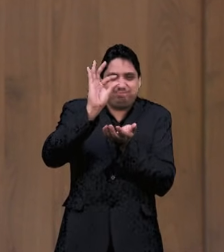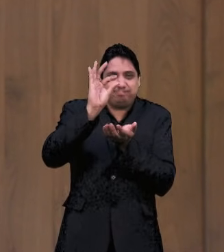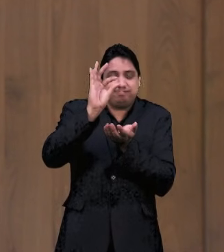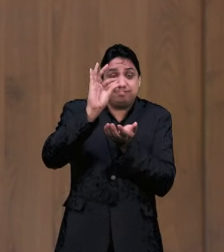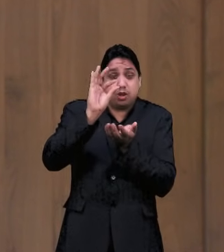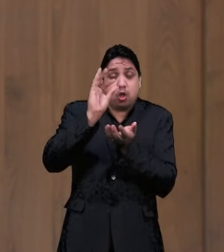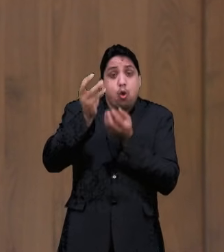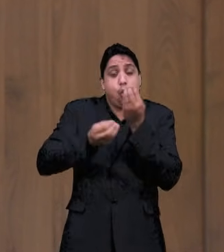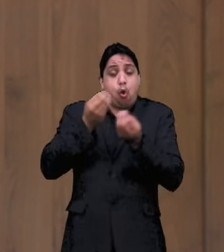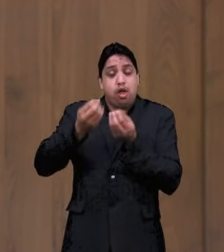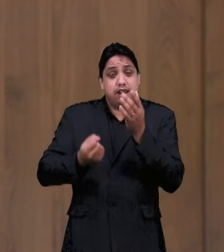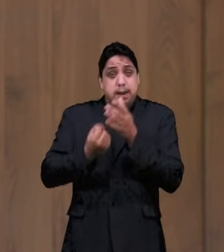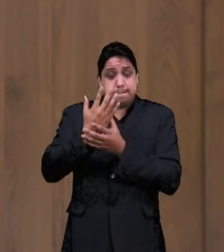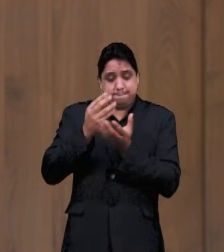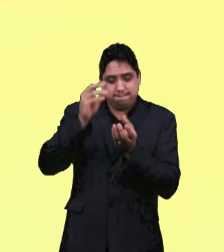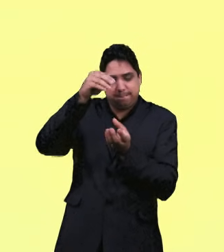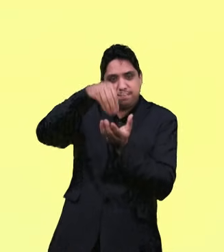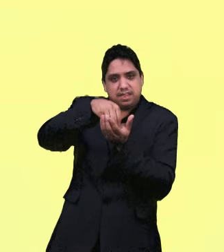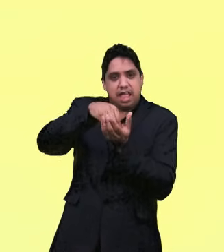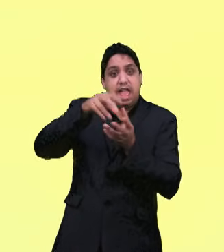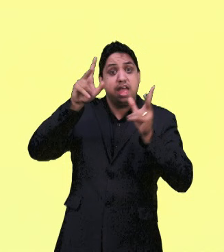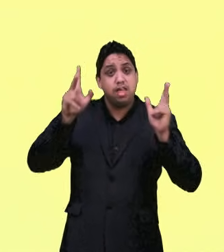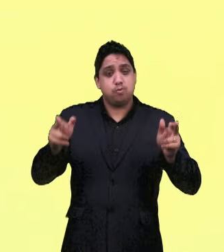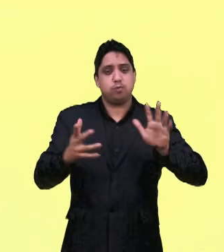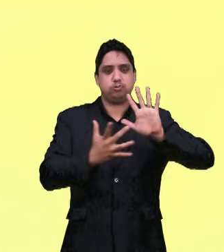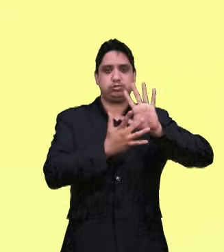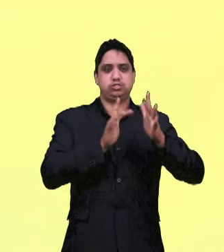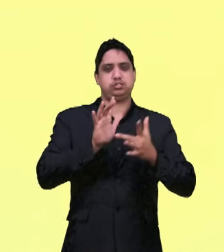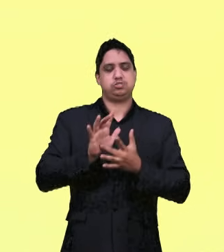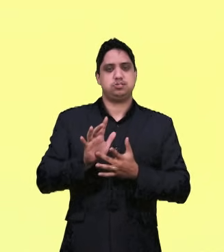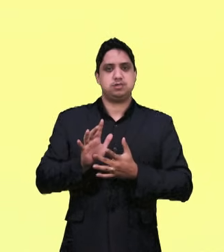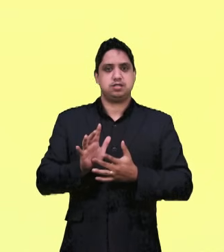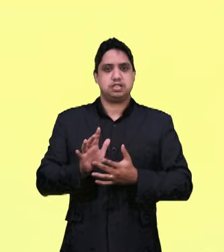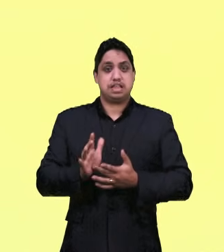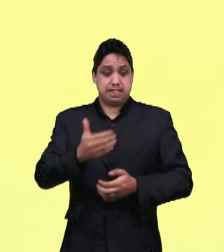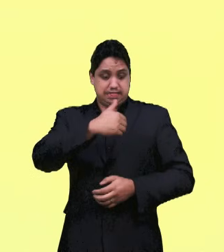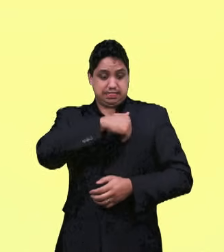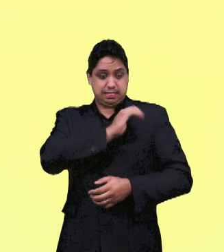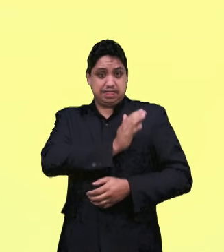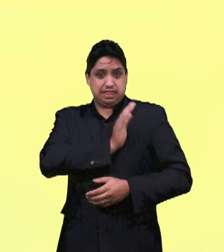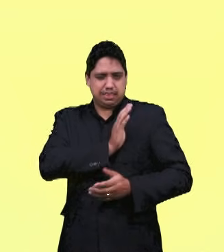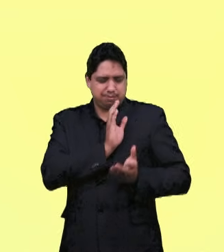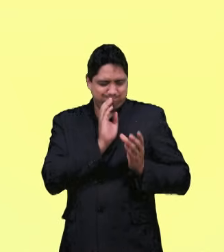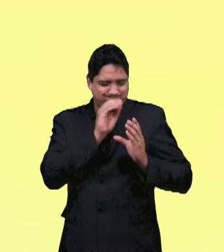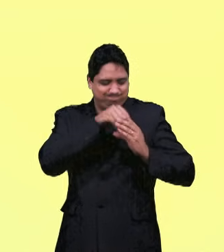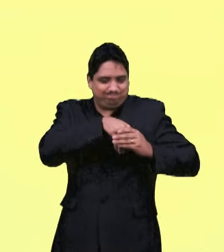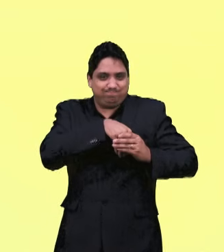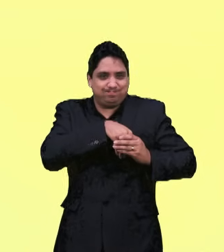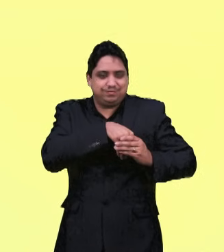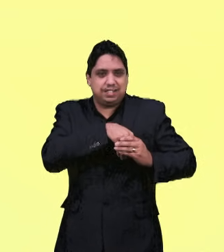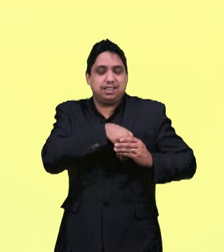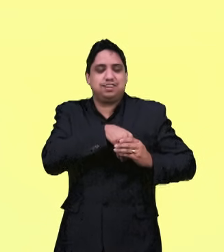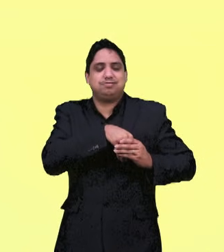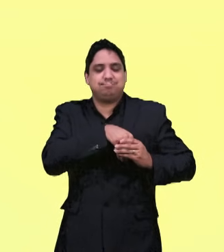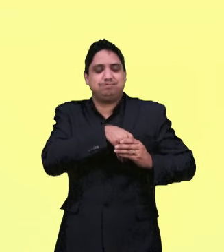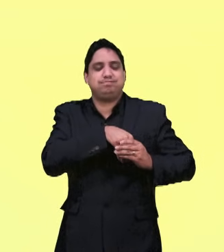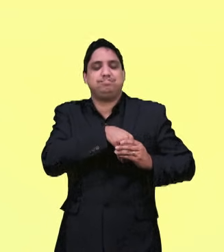Comme la perle, elle est née à l'intérieur de l'huître, ainsi est Jésus. Il est né dans notre cœur.